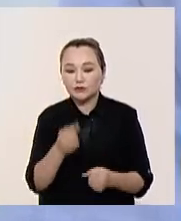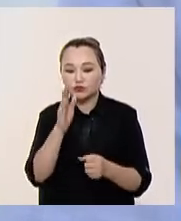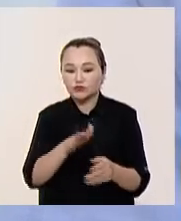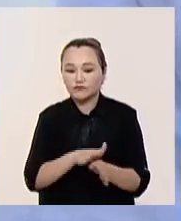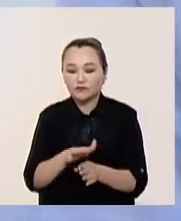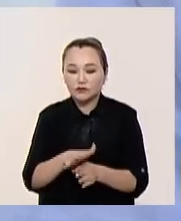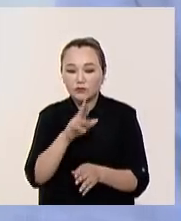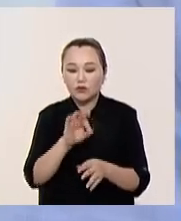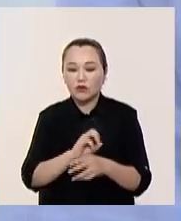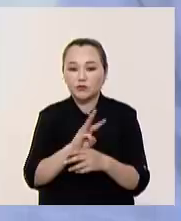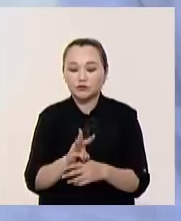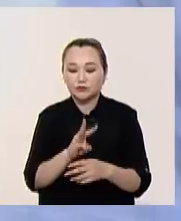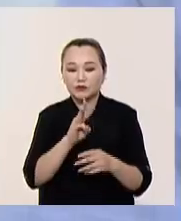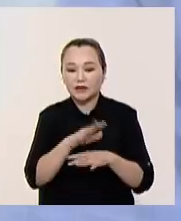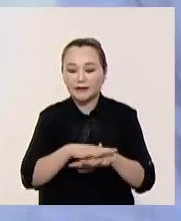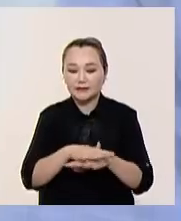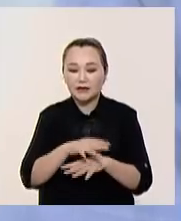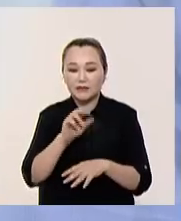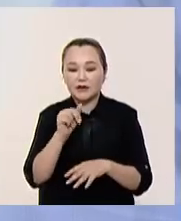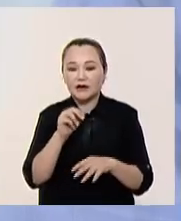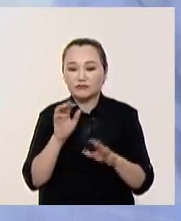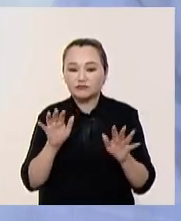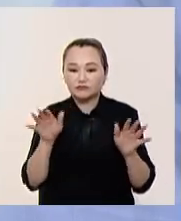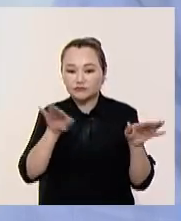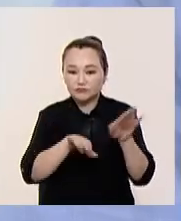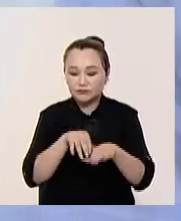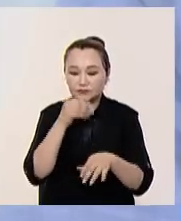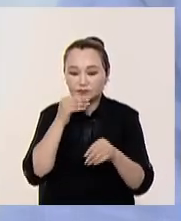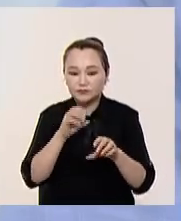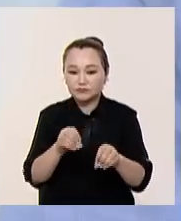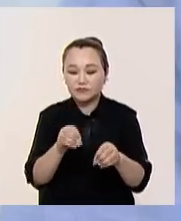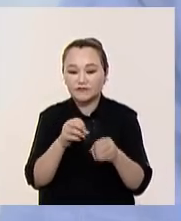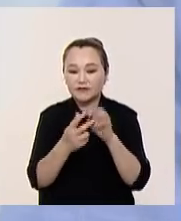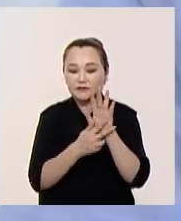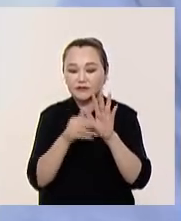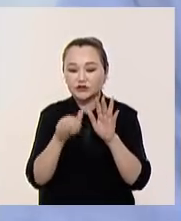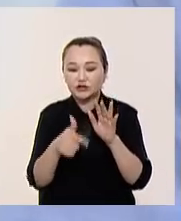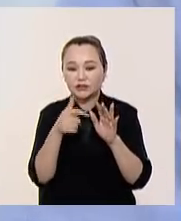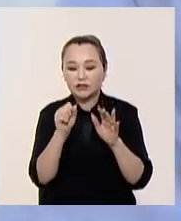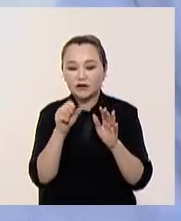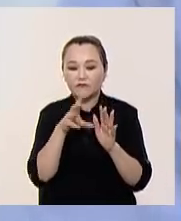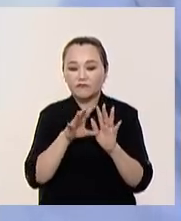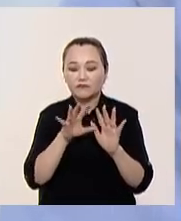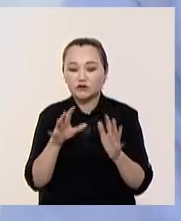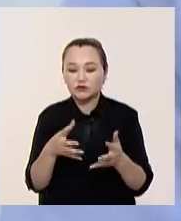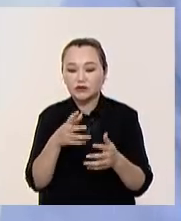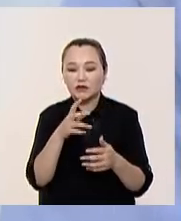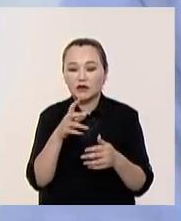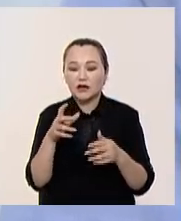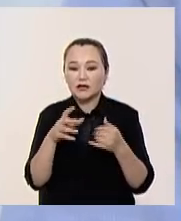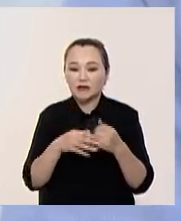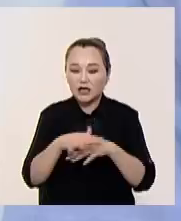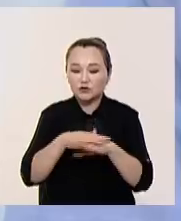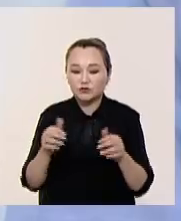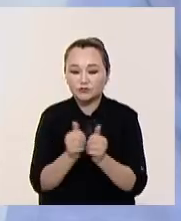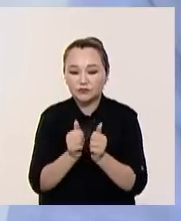меры по обеспечению населения пастбищными угодьями. Планируется 18 тысяч гектар включить в границы населенных пунктов.